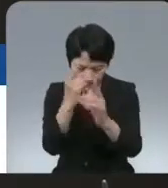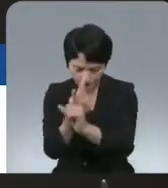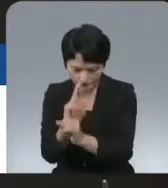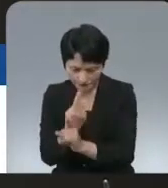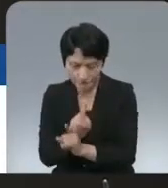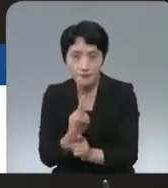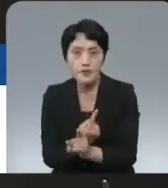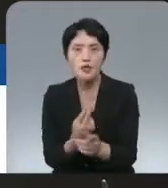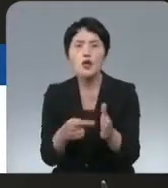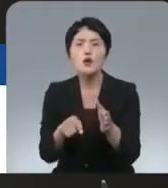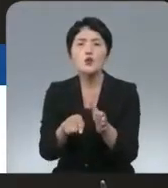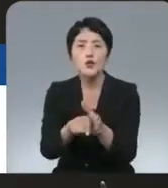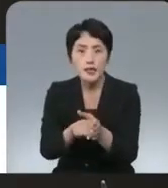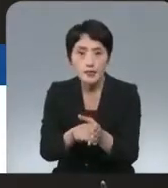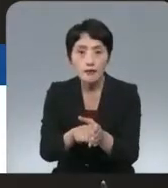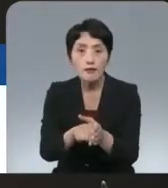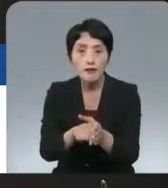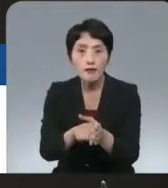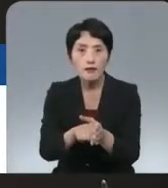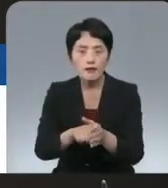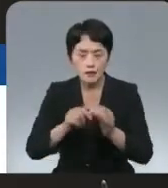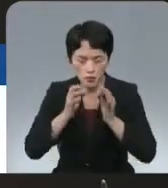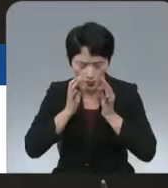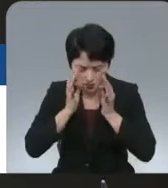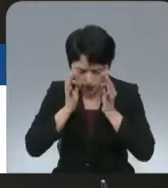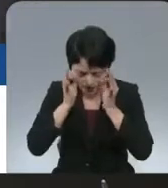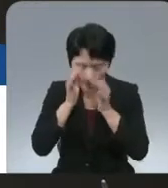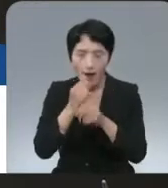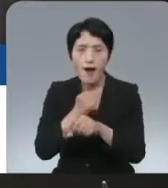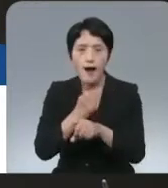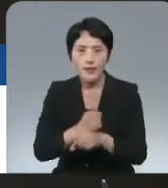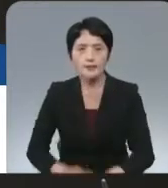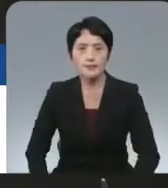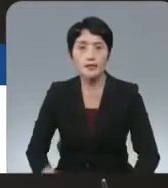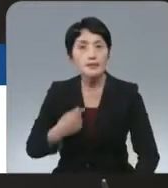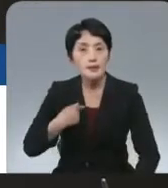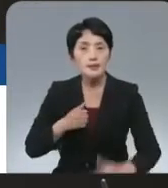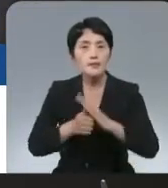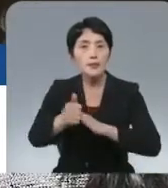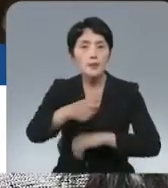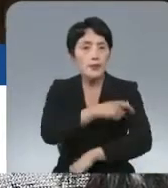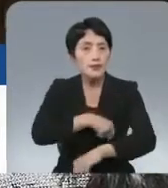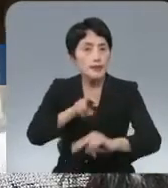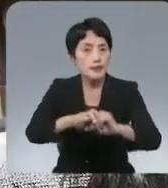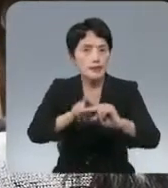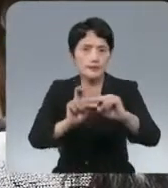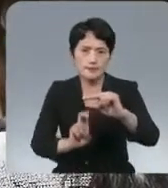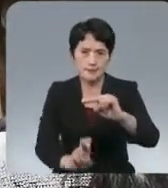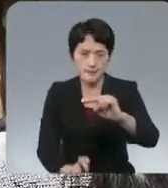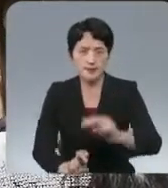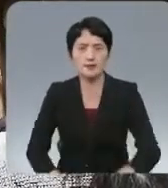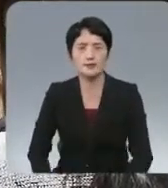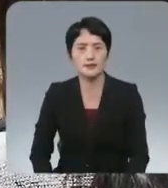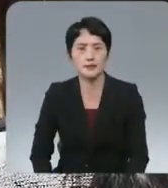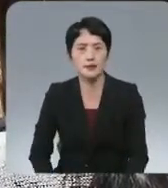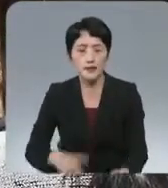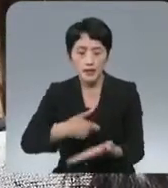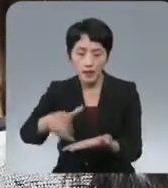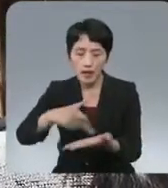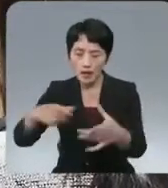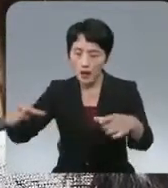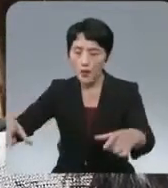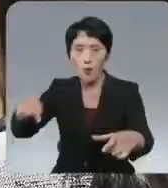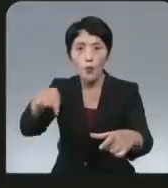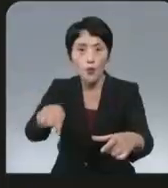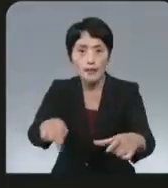Ухожу с поста руководителя корпорации заявил нам гунхун выступая на пресс-конференции в штаб-квартире